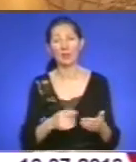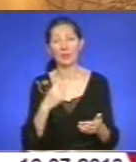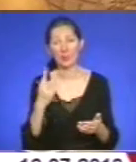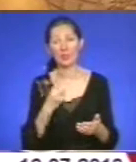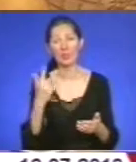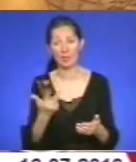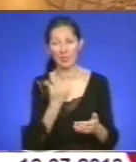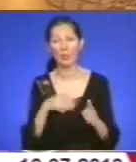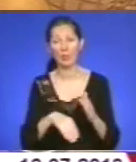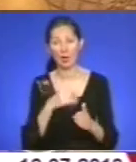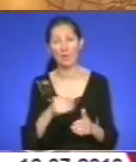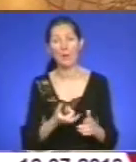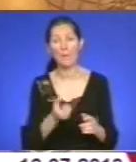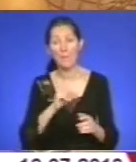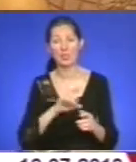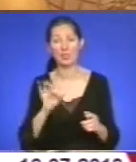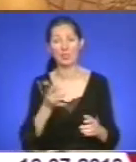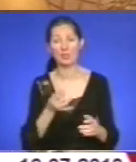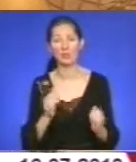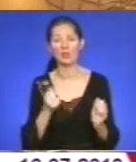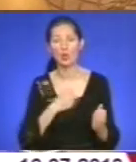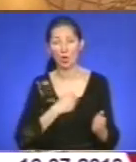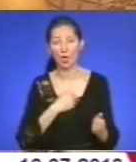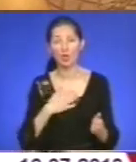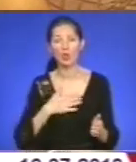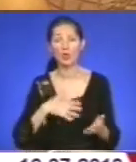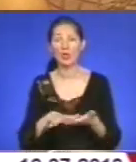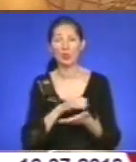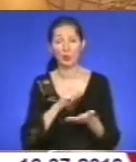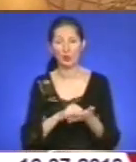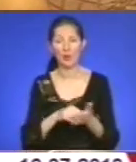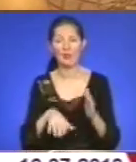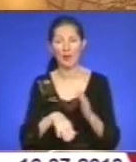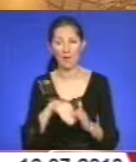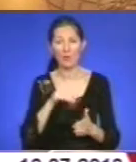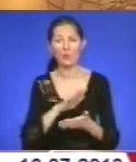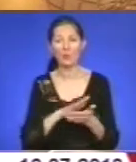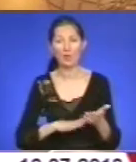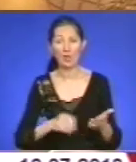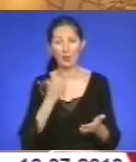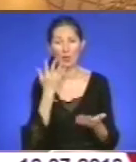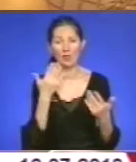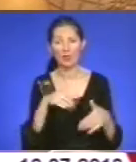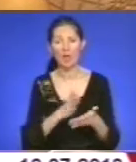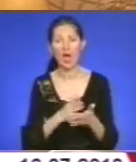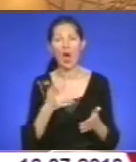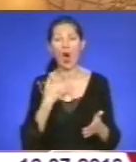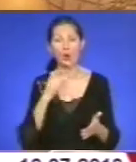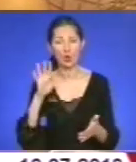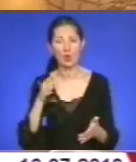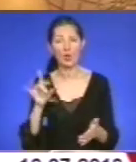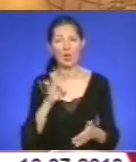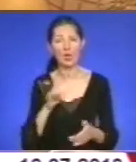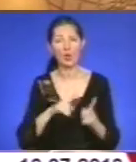більше разів. Безумовно, шкода, що у нас спотворюється саме вибір в подальшому, коли вже йде голосування до районних рад,